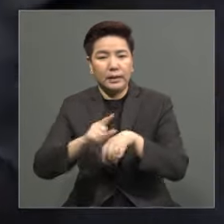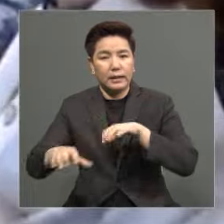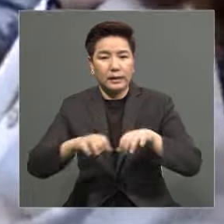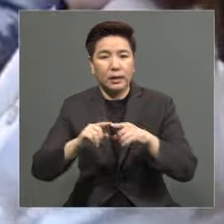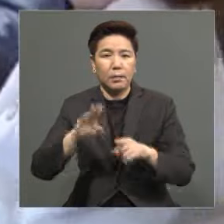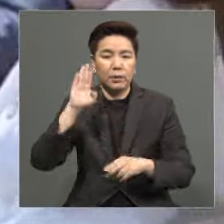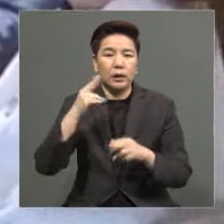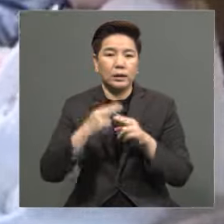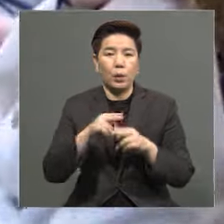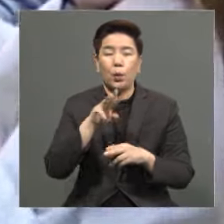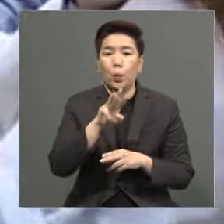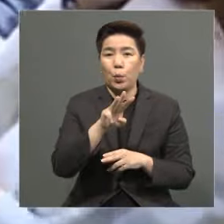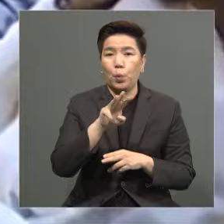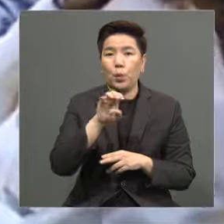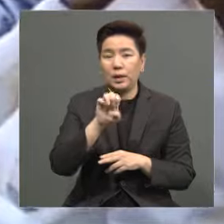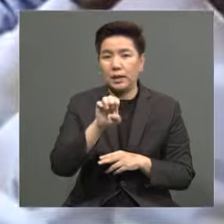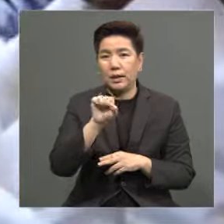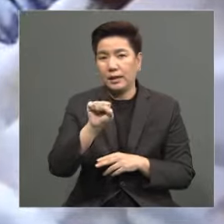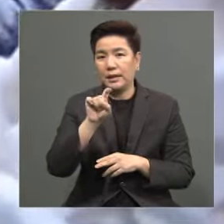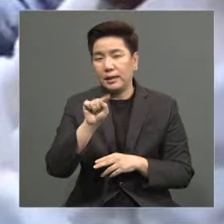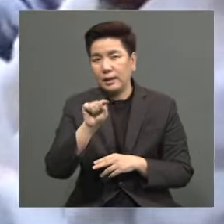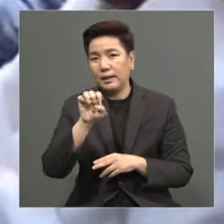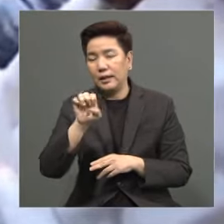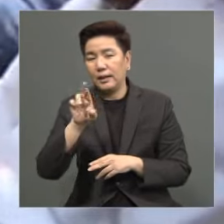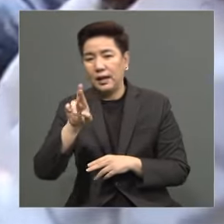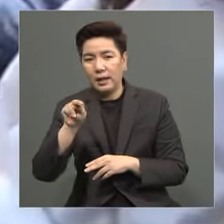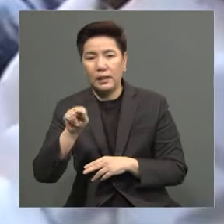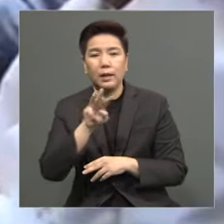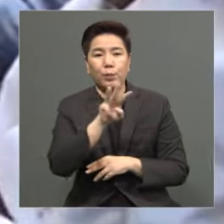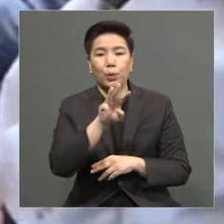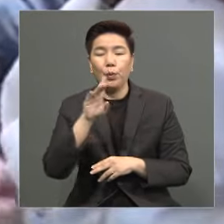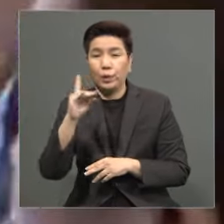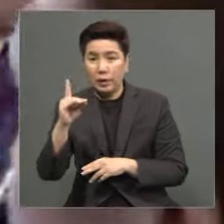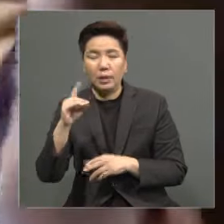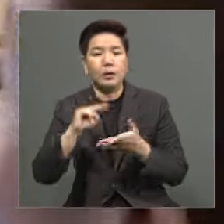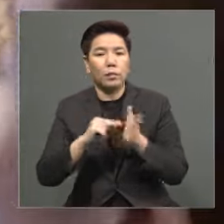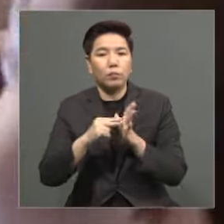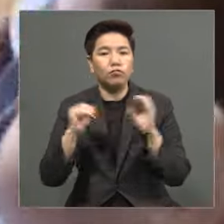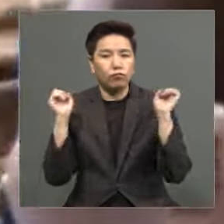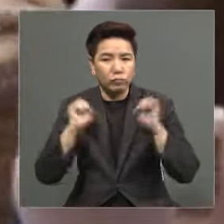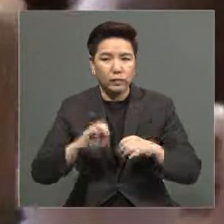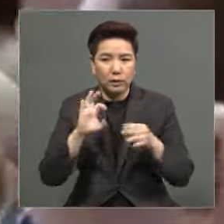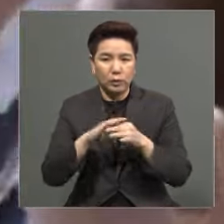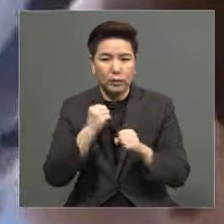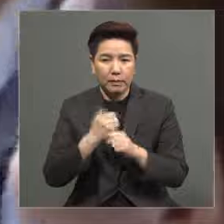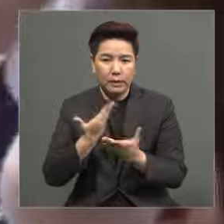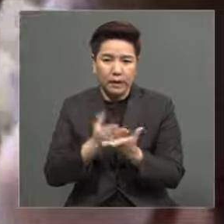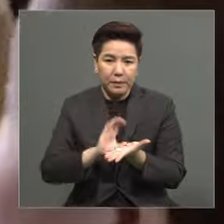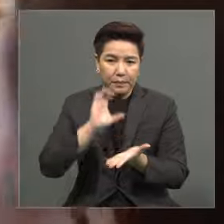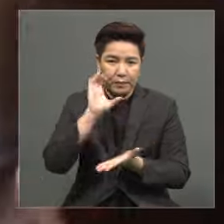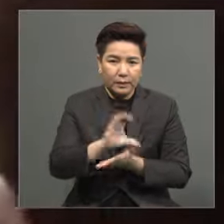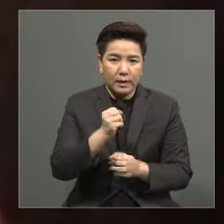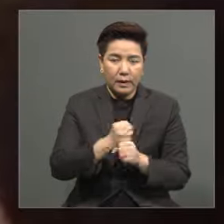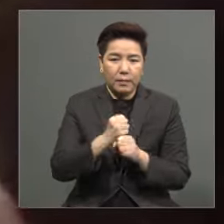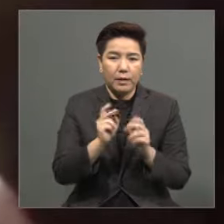บริษัทเส Digitalนะครับหรือว่า WDครับก็ได้รับการอนุมัติการขยายการลงทุนจากสำนัก